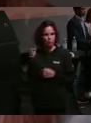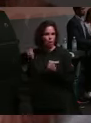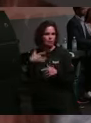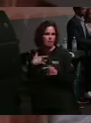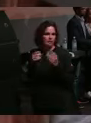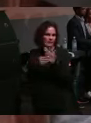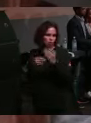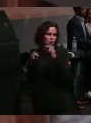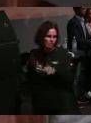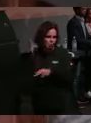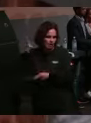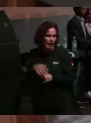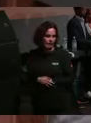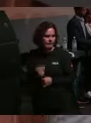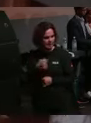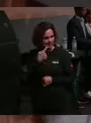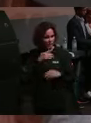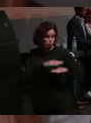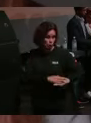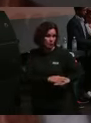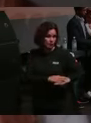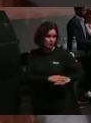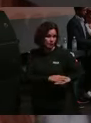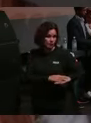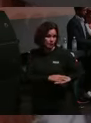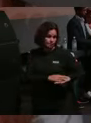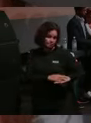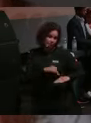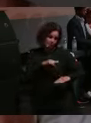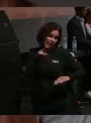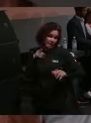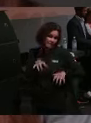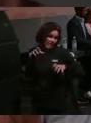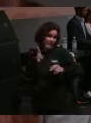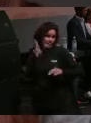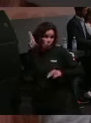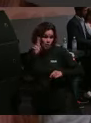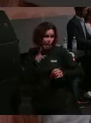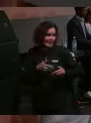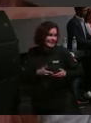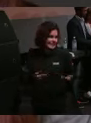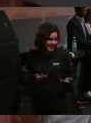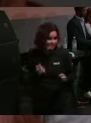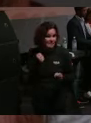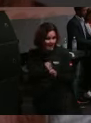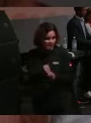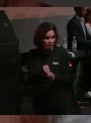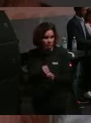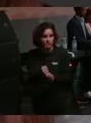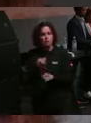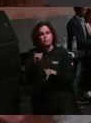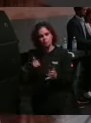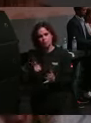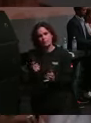Og jeg har lyst til å si også til det grunn til at man blant annet til spørsmål om hvorvidt det verre I nord eller ikke. Men det som I hvert fall en realitet, det jo